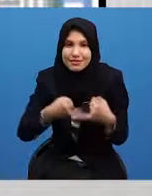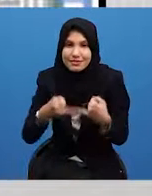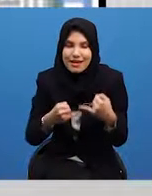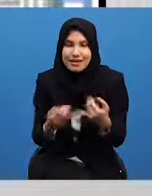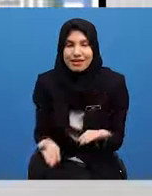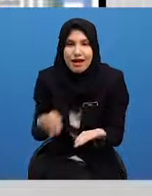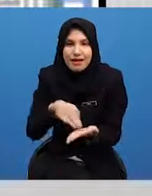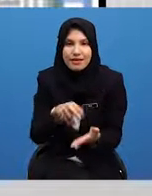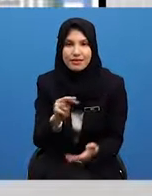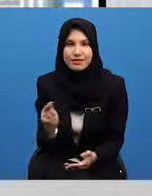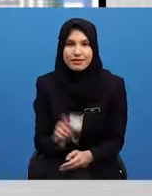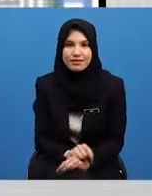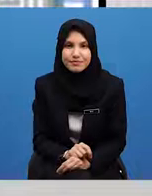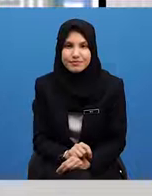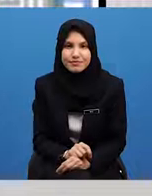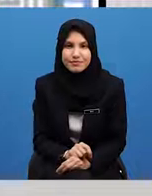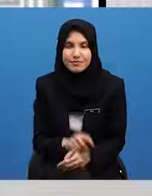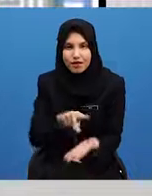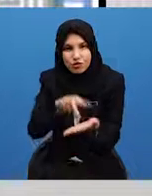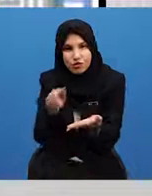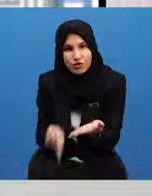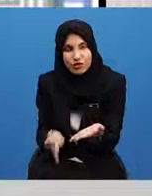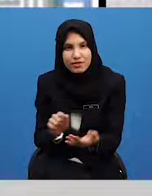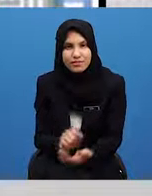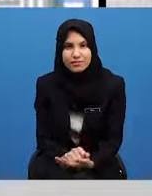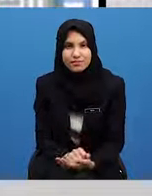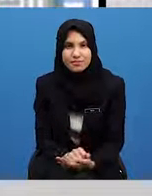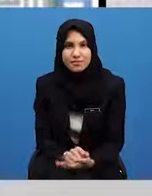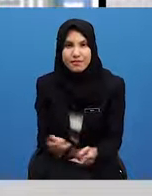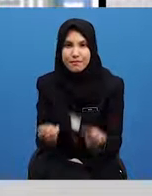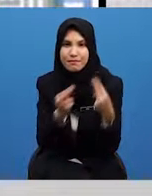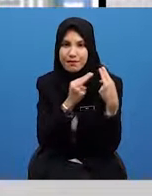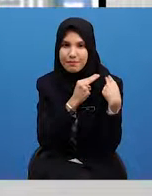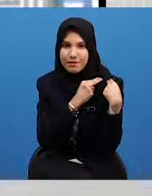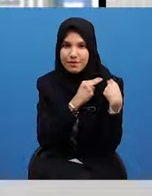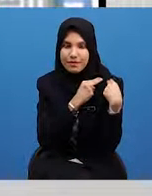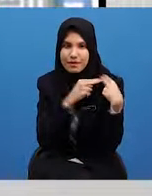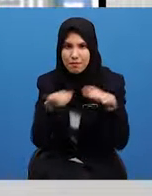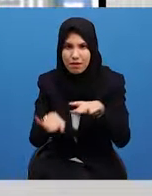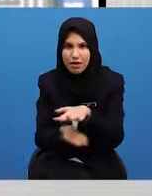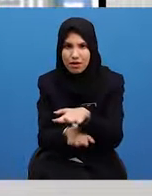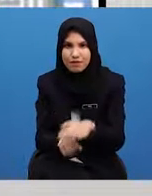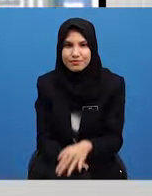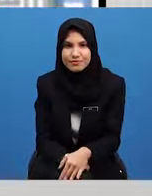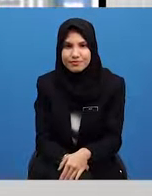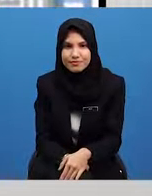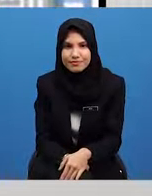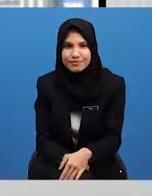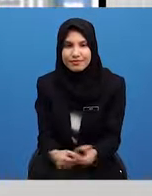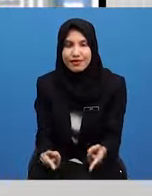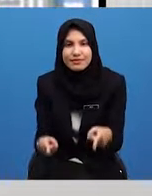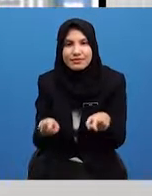dinaikkan. Cikgu turunkan pula beban ini ke bawah.